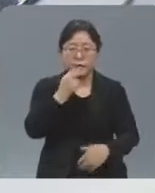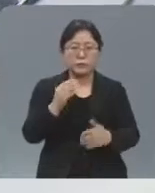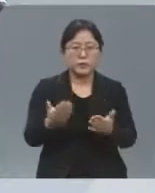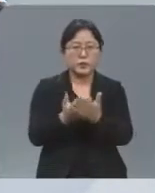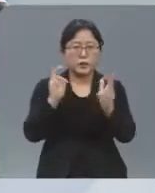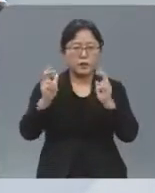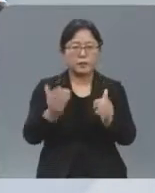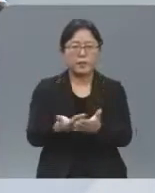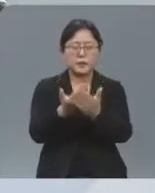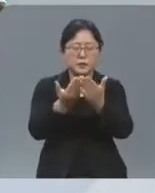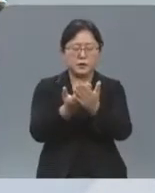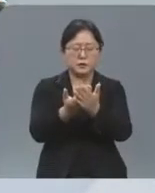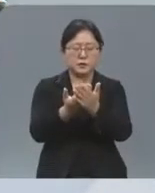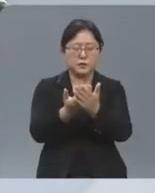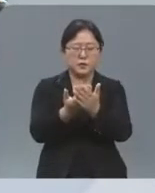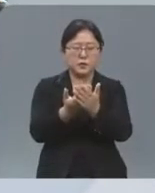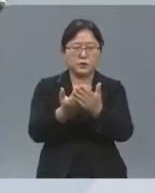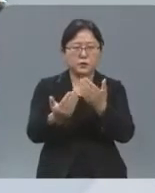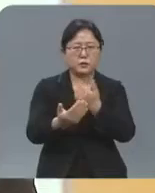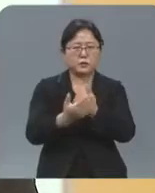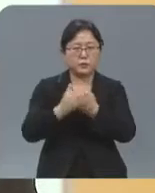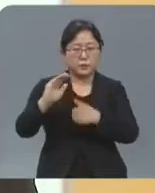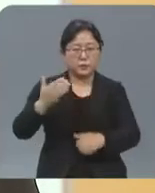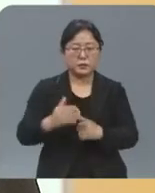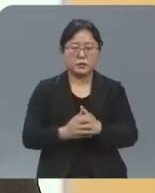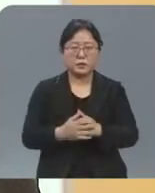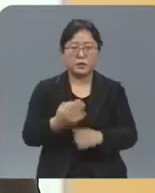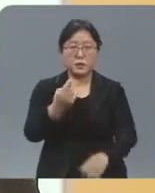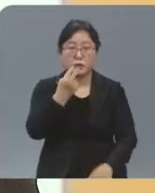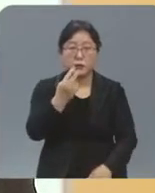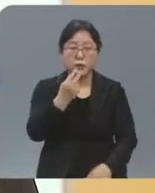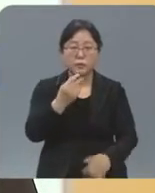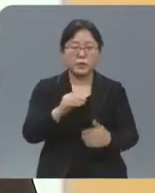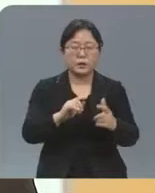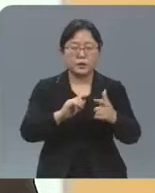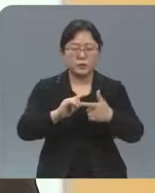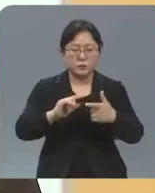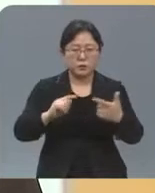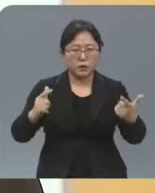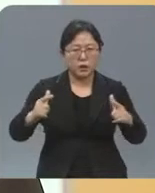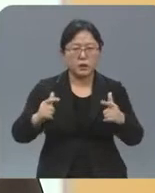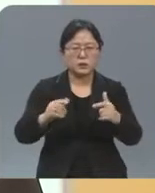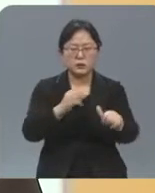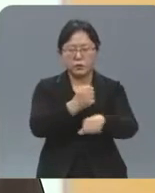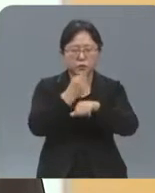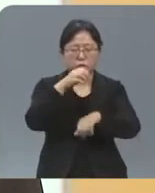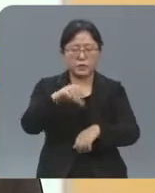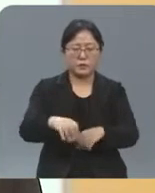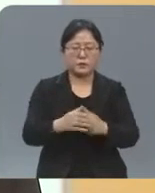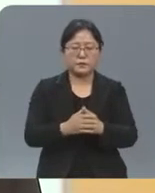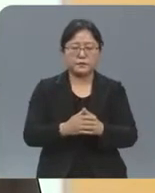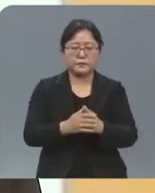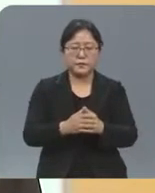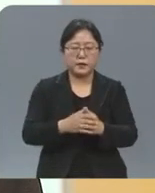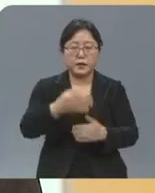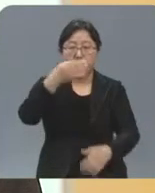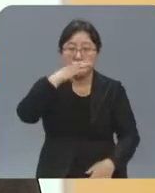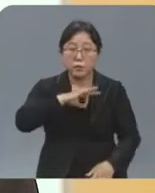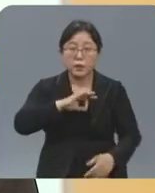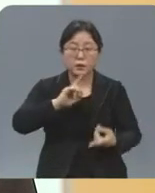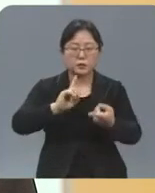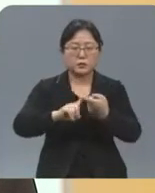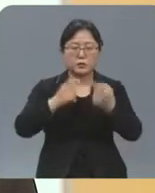견인차 역할을 할 것으로 기대됩니다. 생물 자원을 연구를 해서 그